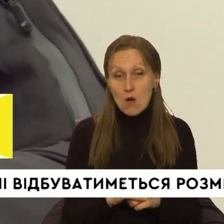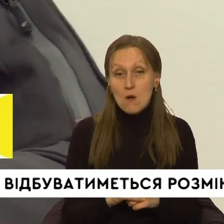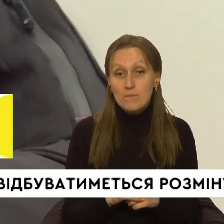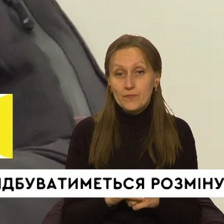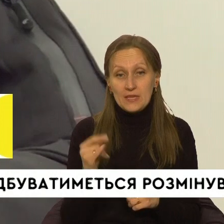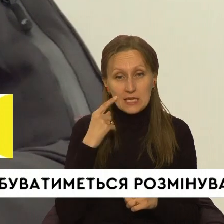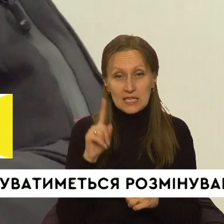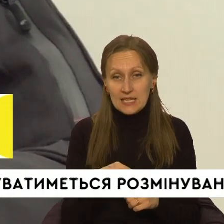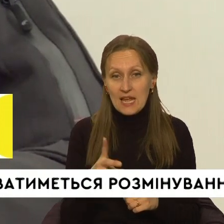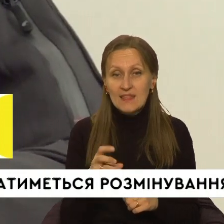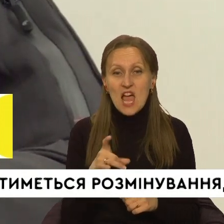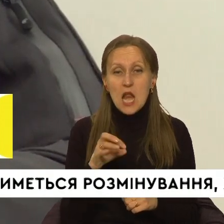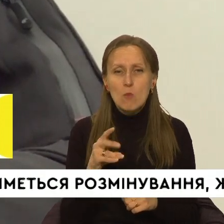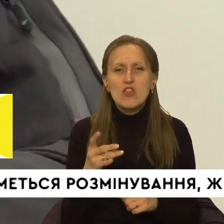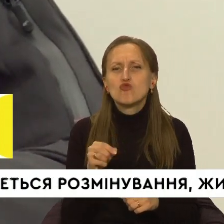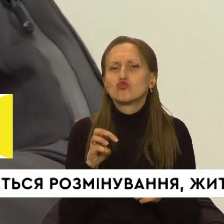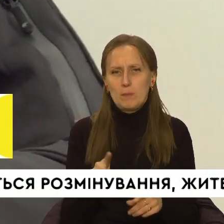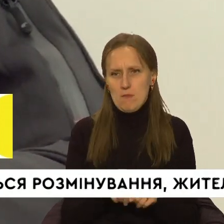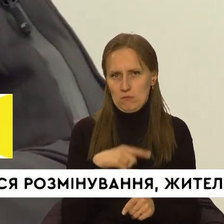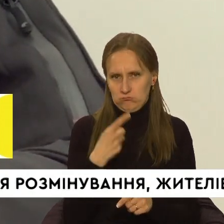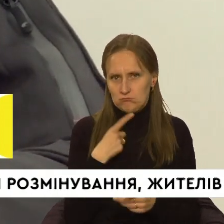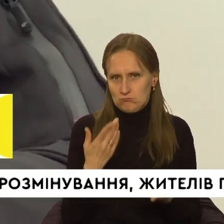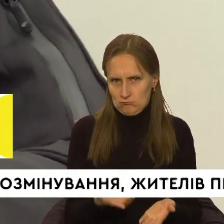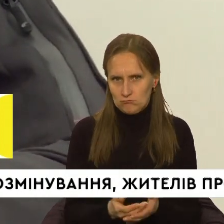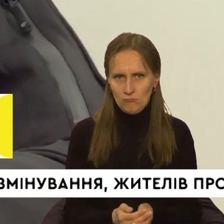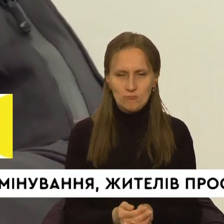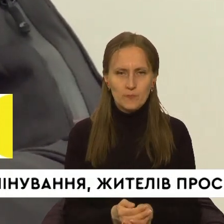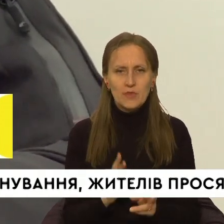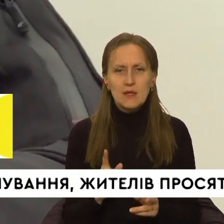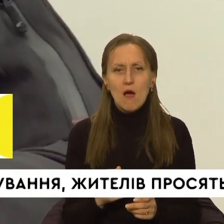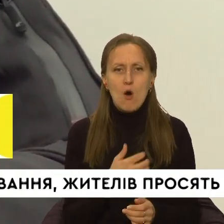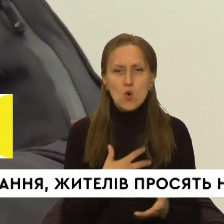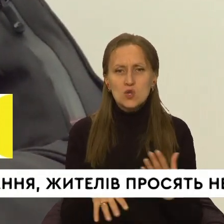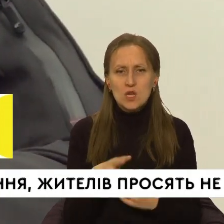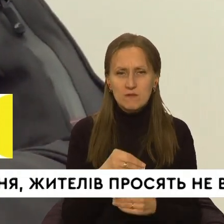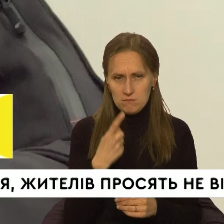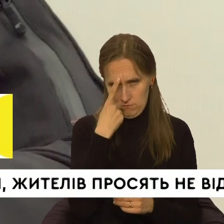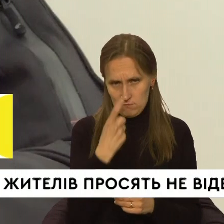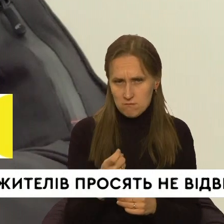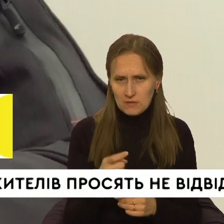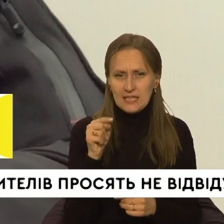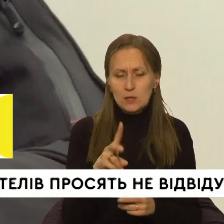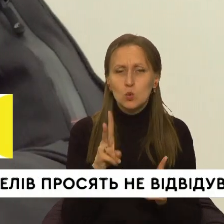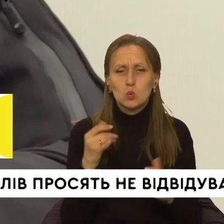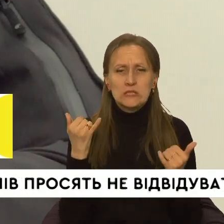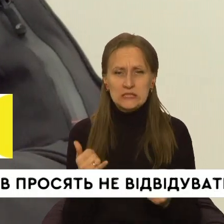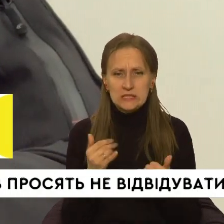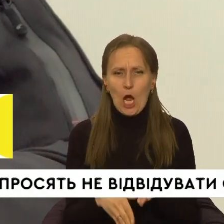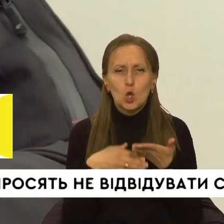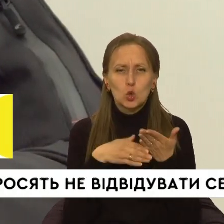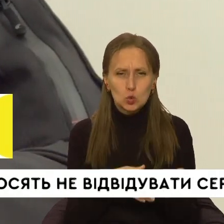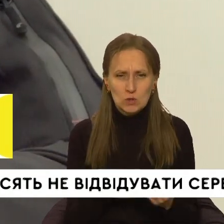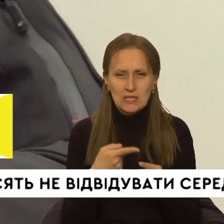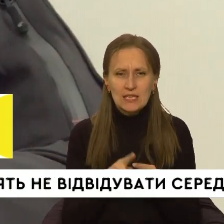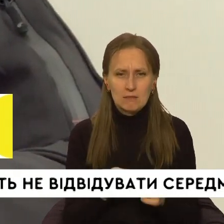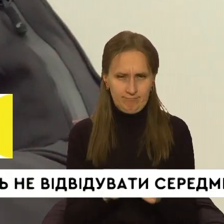ну, знаєте, не гребують нічим, як то кажуть. Ну, я хочу всіх їх попередити, особливо тим, хто зараз допомагає